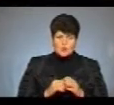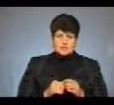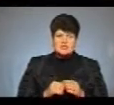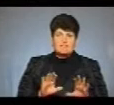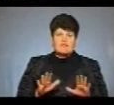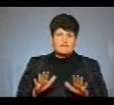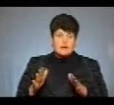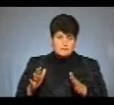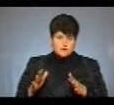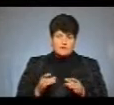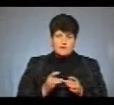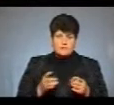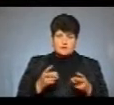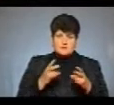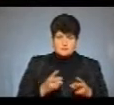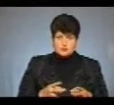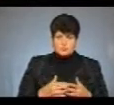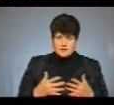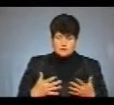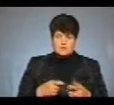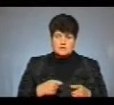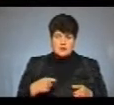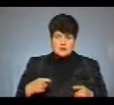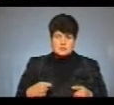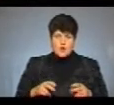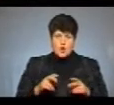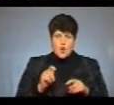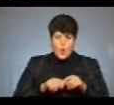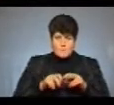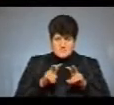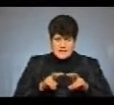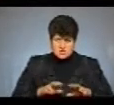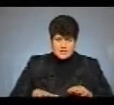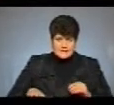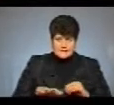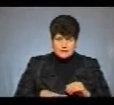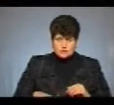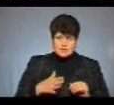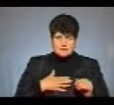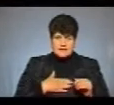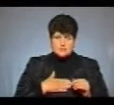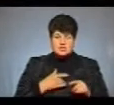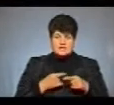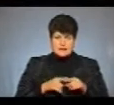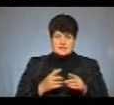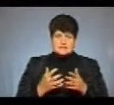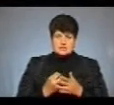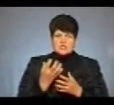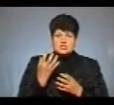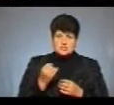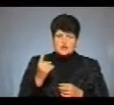виявлення вибухонебезпечного предмету веде за собою обстеження прилеглої до неї території. Отже, наші піротехніки обстежили територію і знайшли